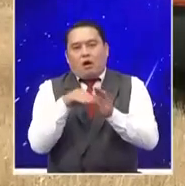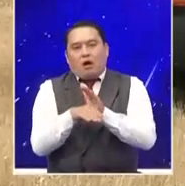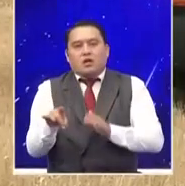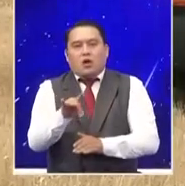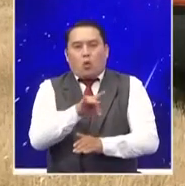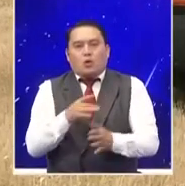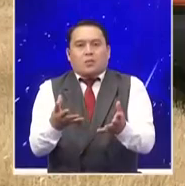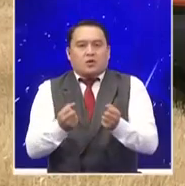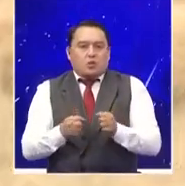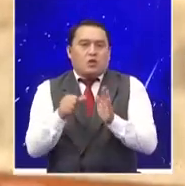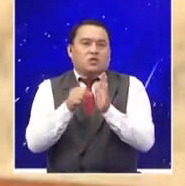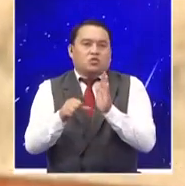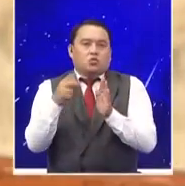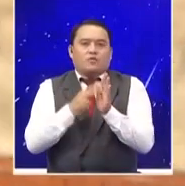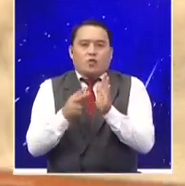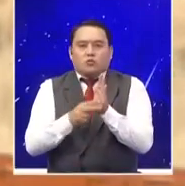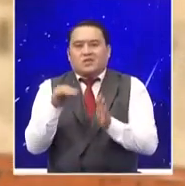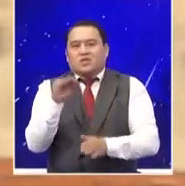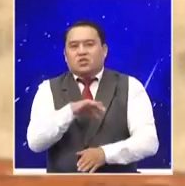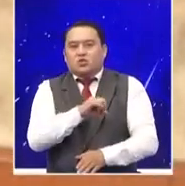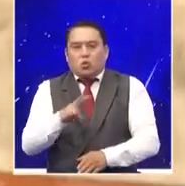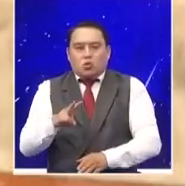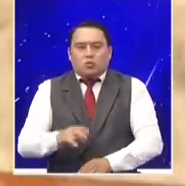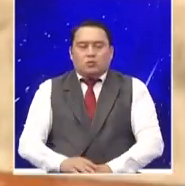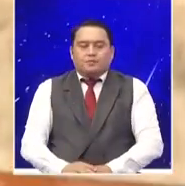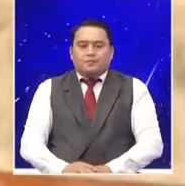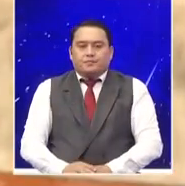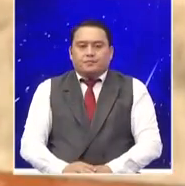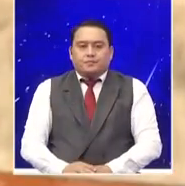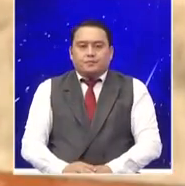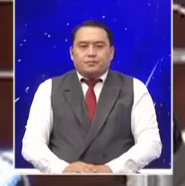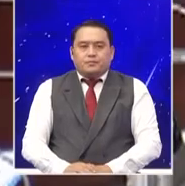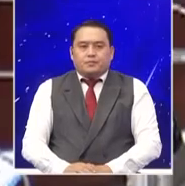региона могут принять 680 тысяч тонн зерна.